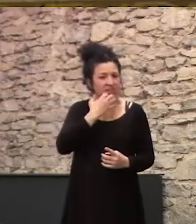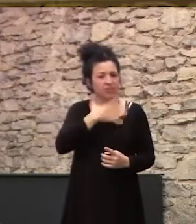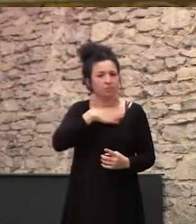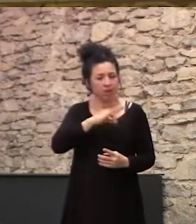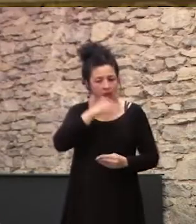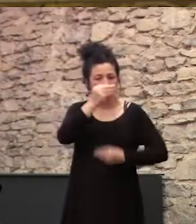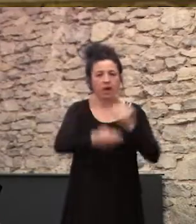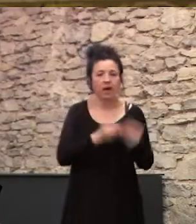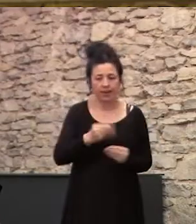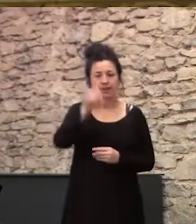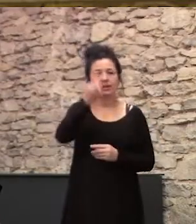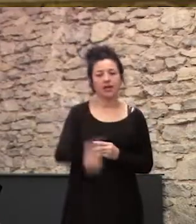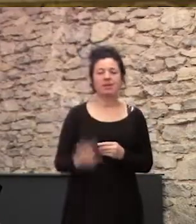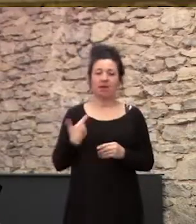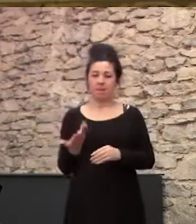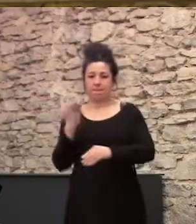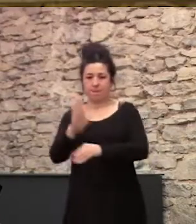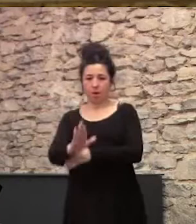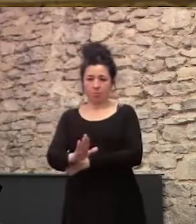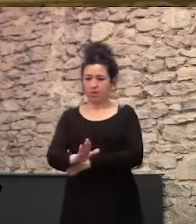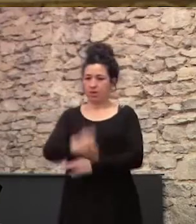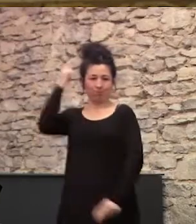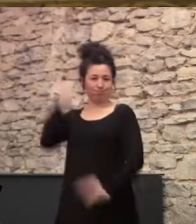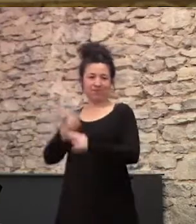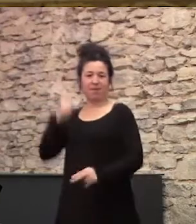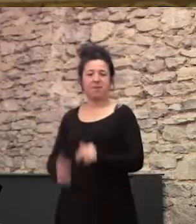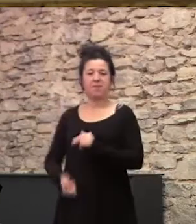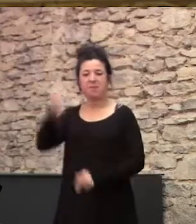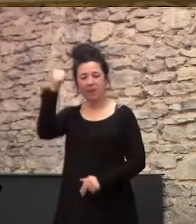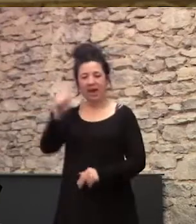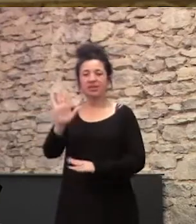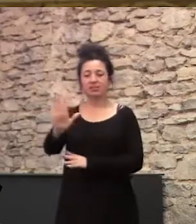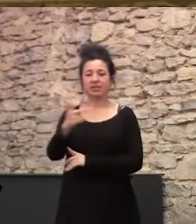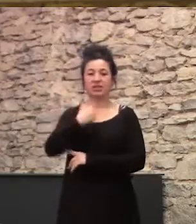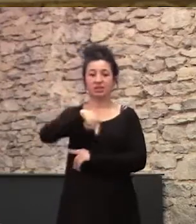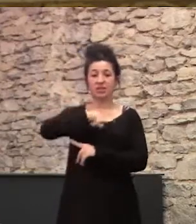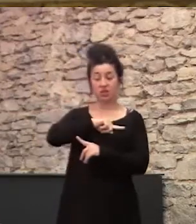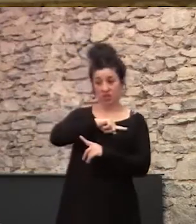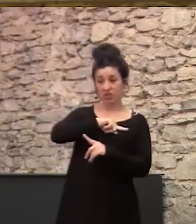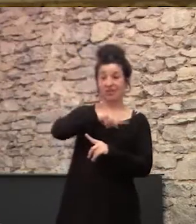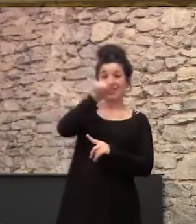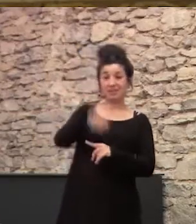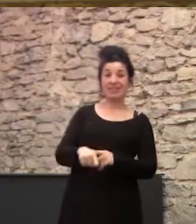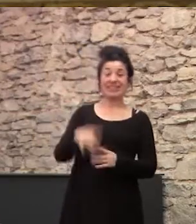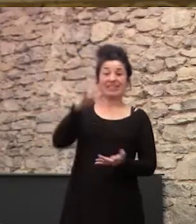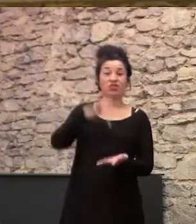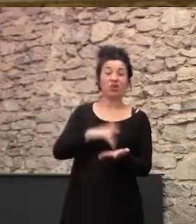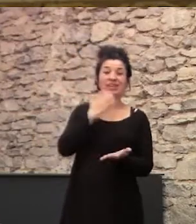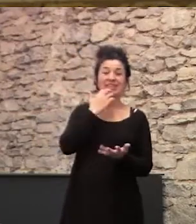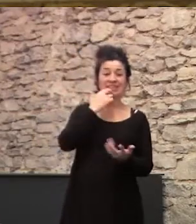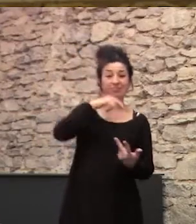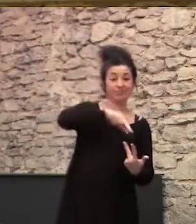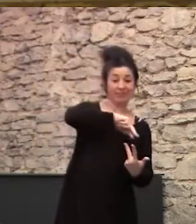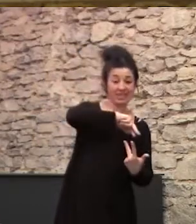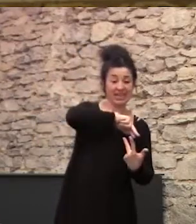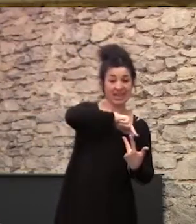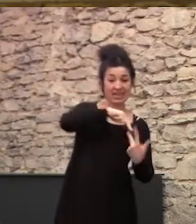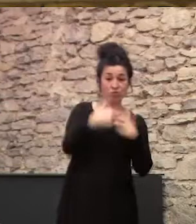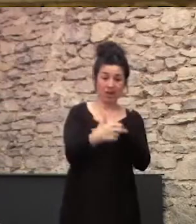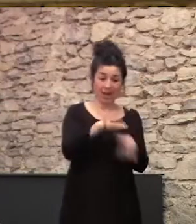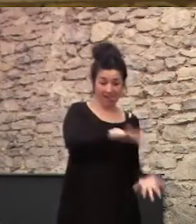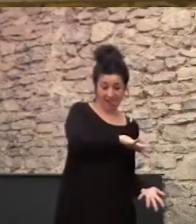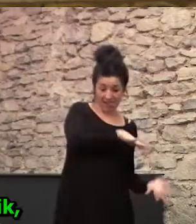badaudela proposamen radikalagoak eta bat gero guri gertatzen dugun beste gauza da, euskara itzultzen dugun eta adibidez ez dagoen